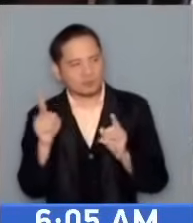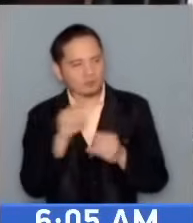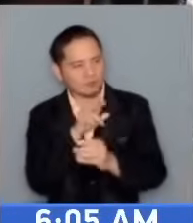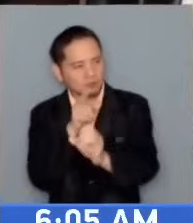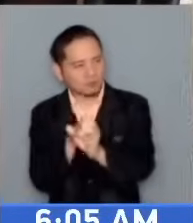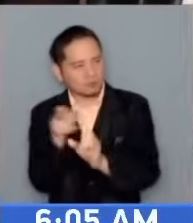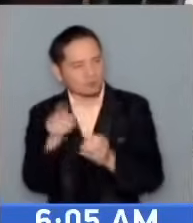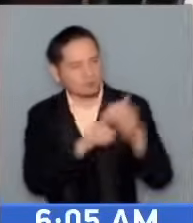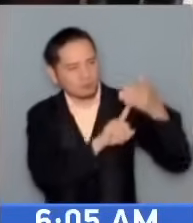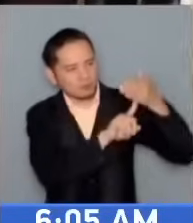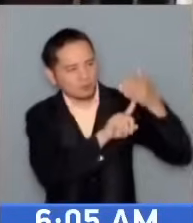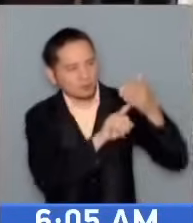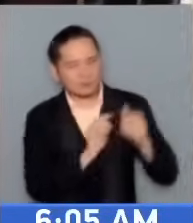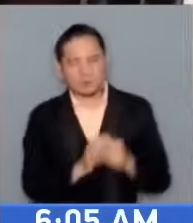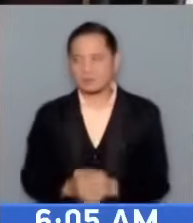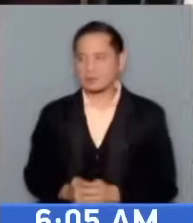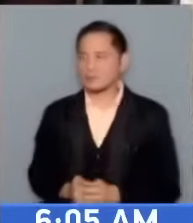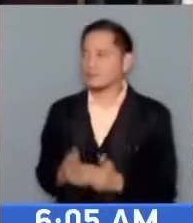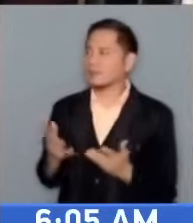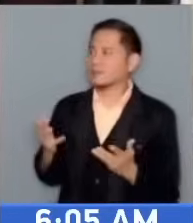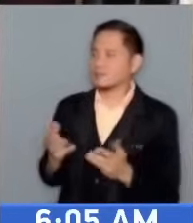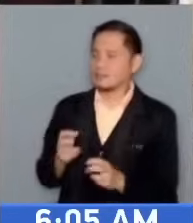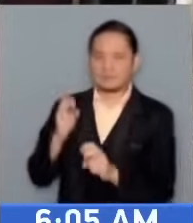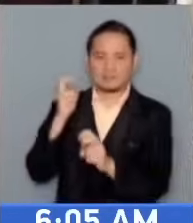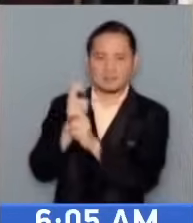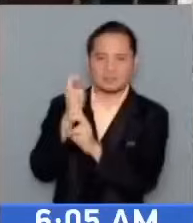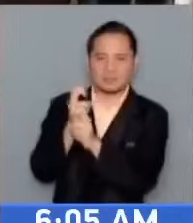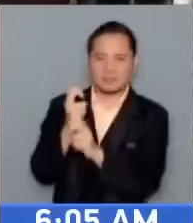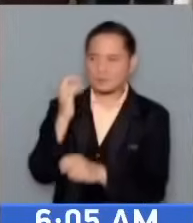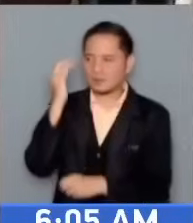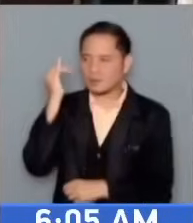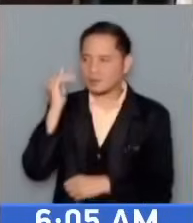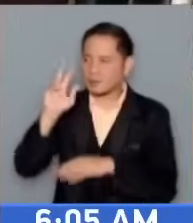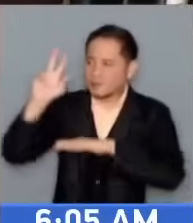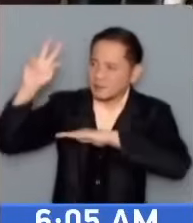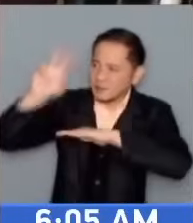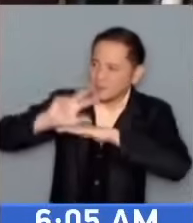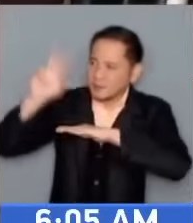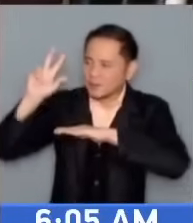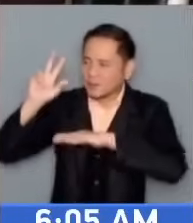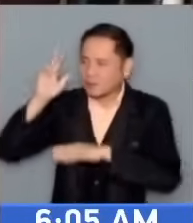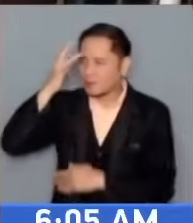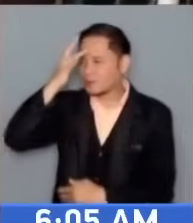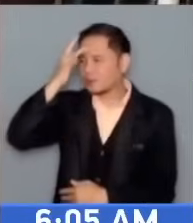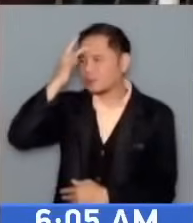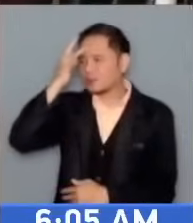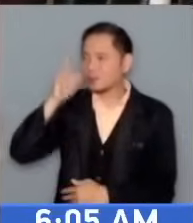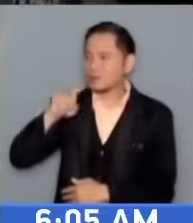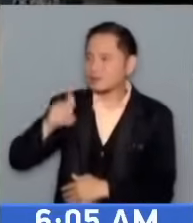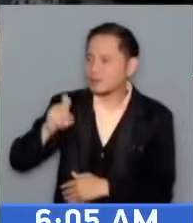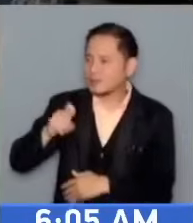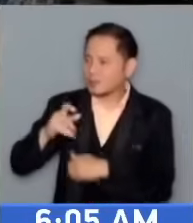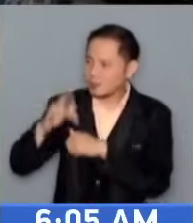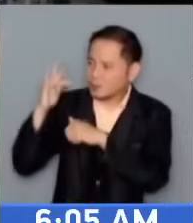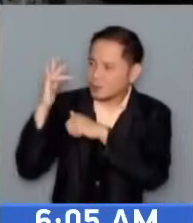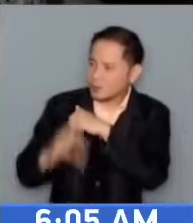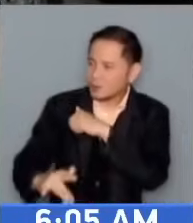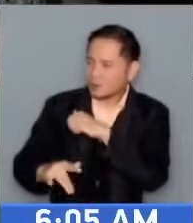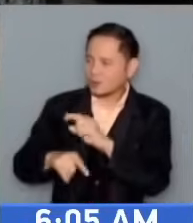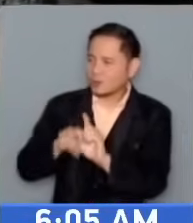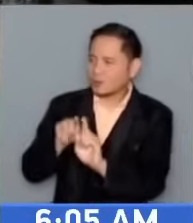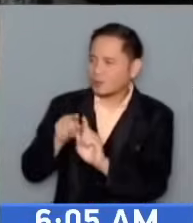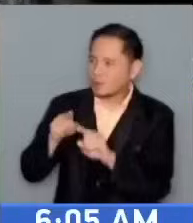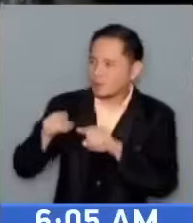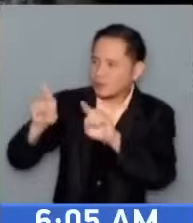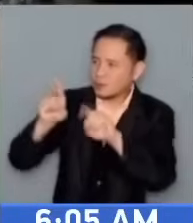eh, pag 3 araw yan, so ano, kailangan ano, maaga kang papasok, syempre. Medyo hassle pero wala